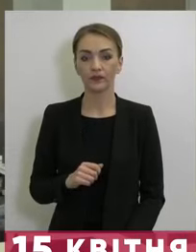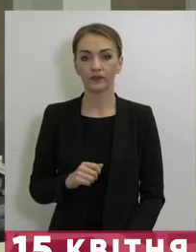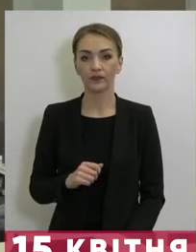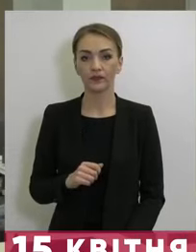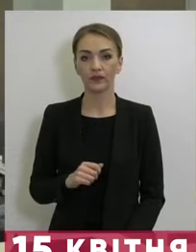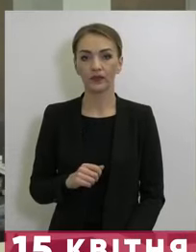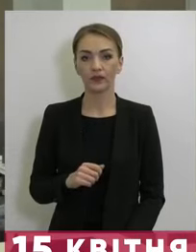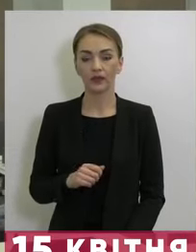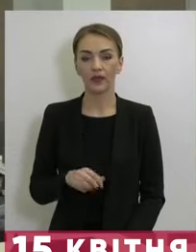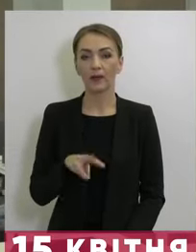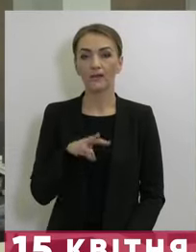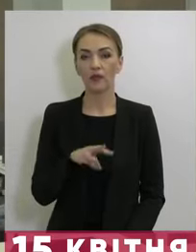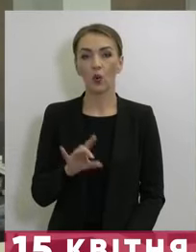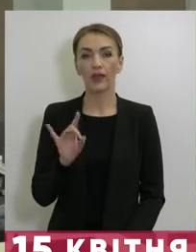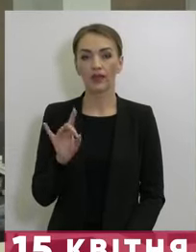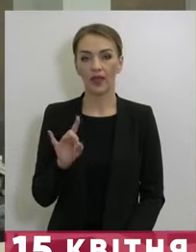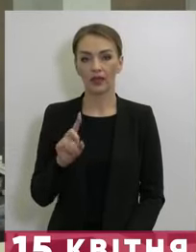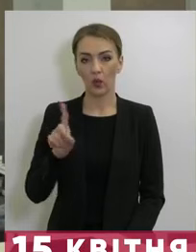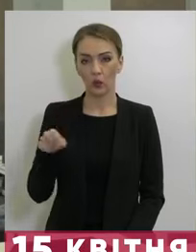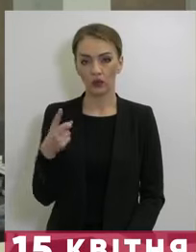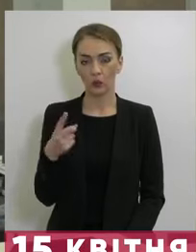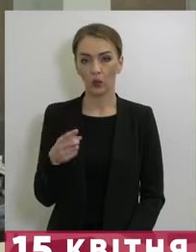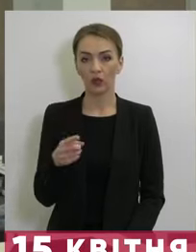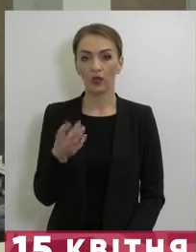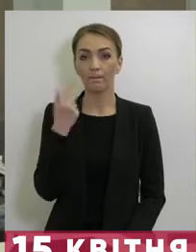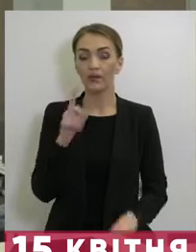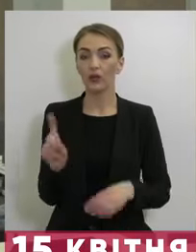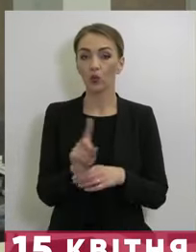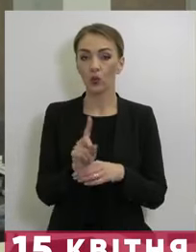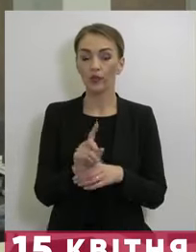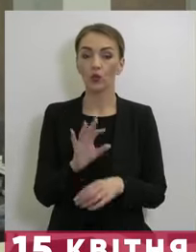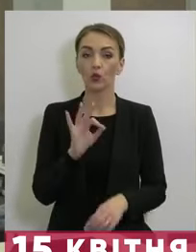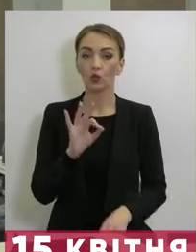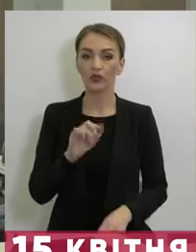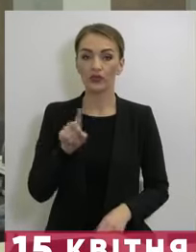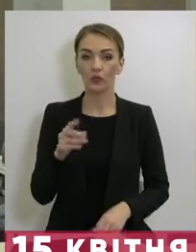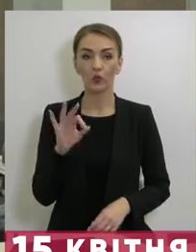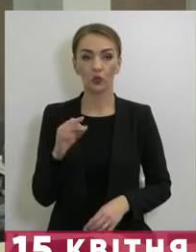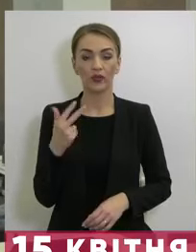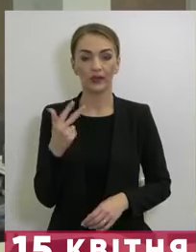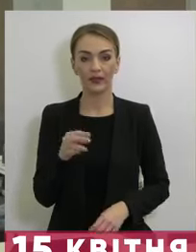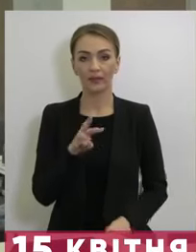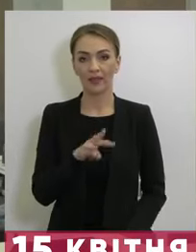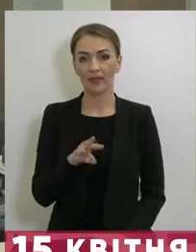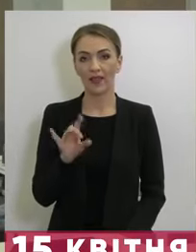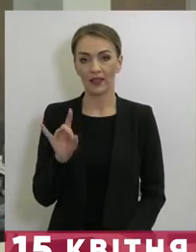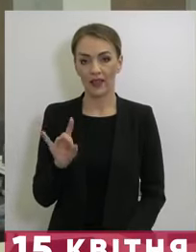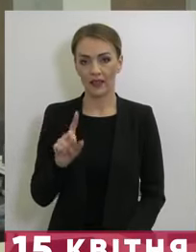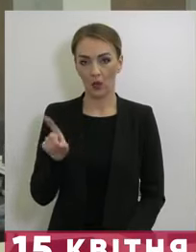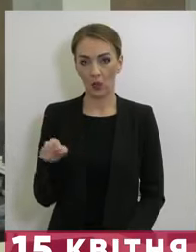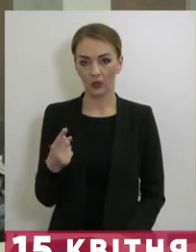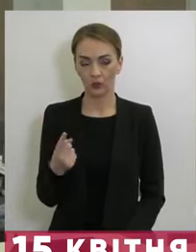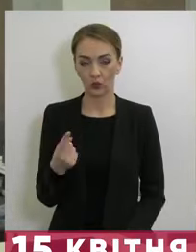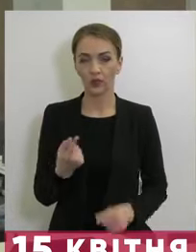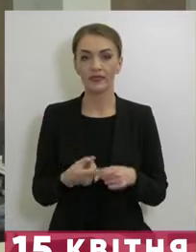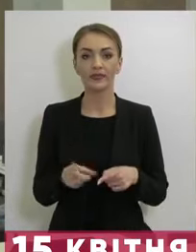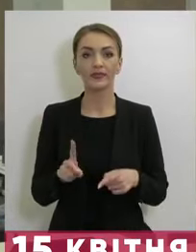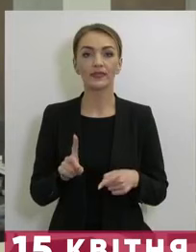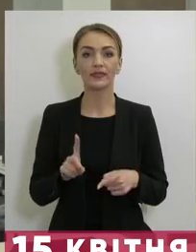0,013 мілінген на годину при нормі 0,03 мілінген на годину.